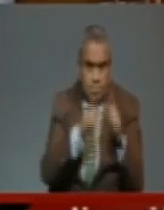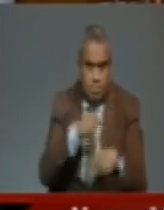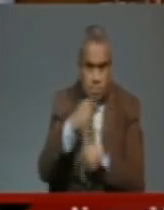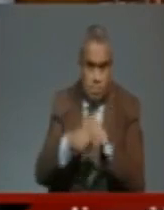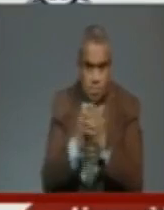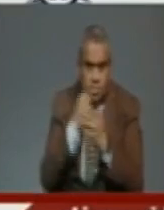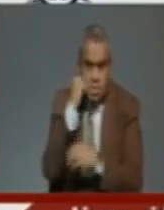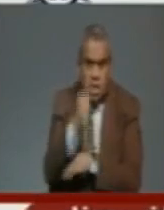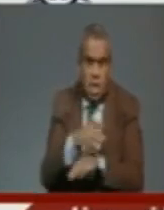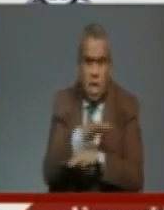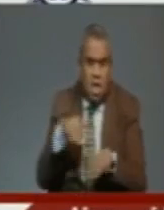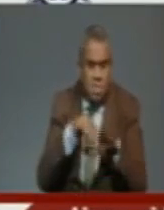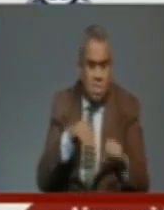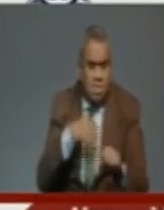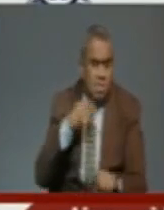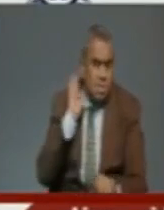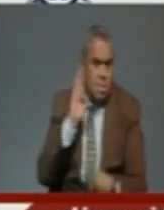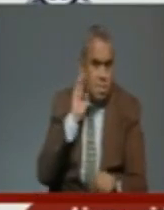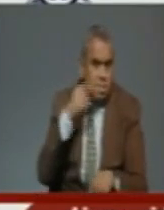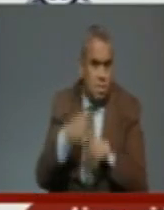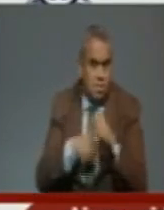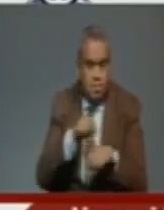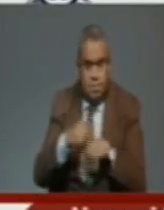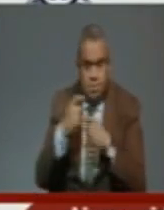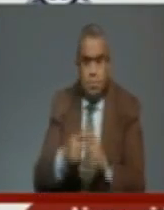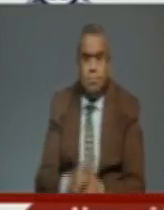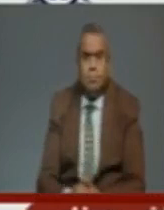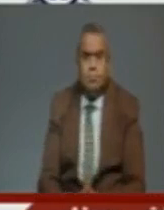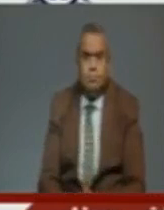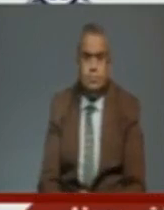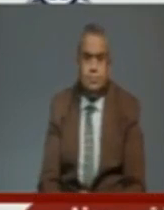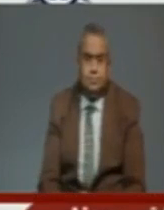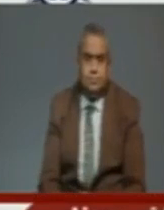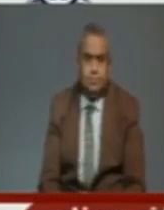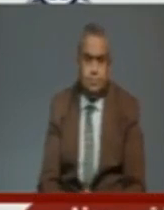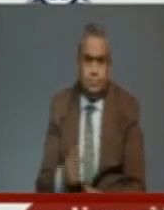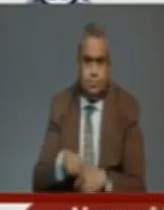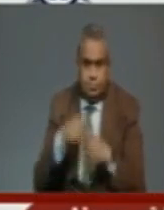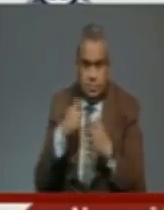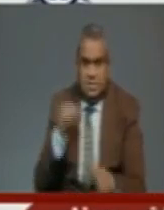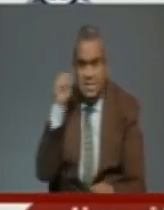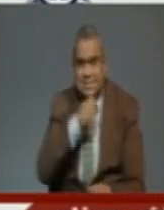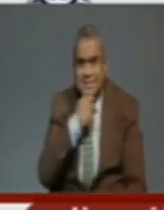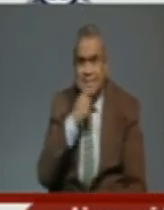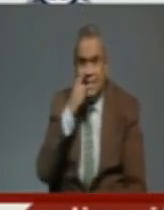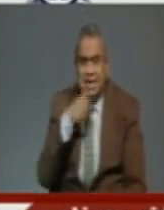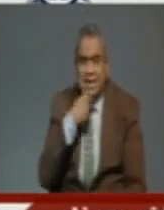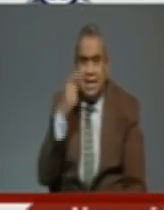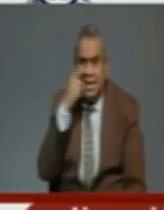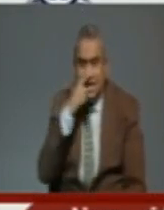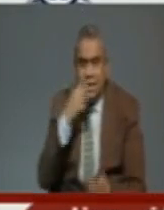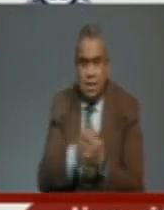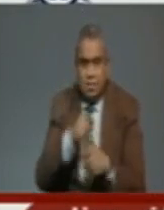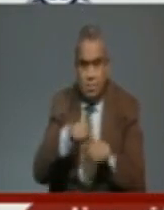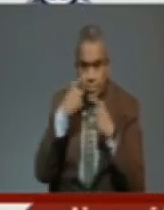وقت لاحق ان شاء الله. شركه ايفر جرين فيها، في سي ام اي موجوده في محطه سي ام اي النهارده